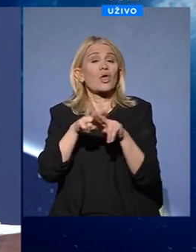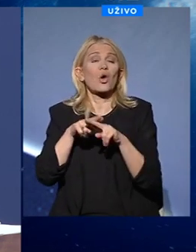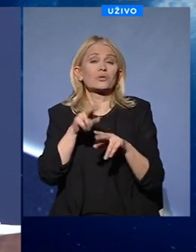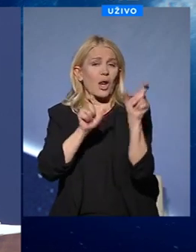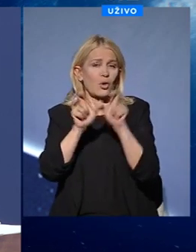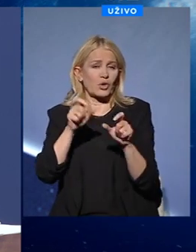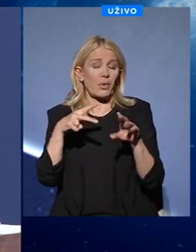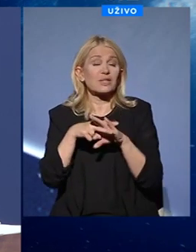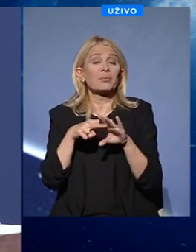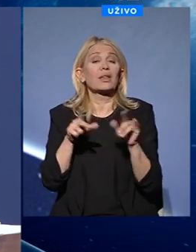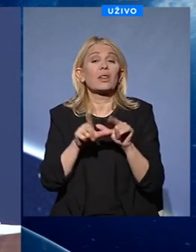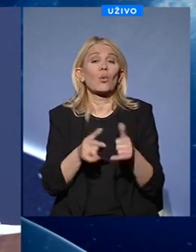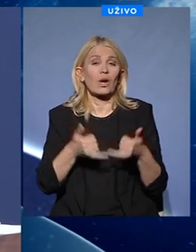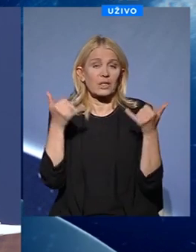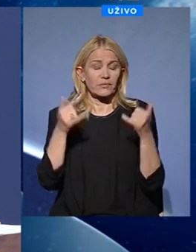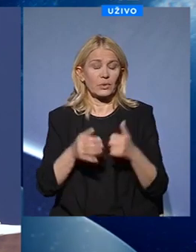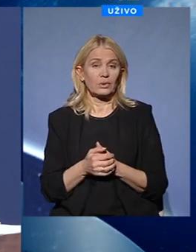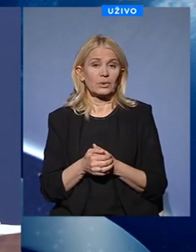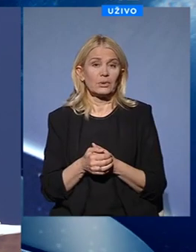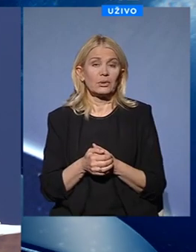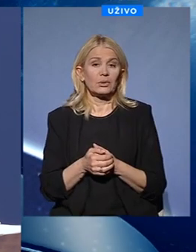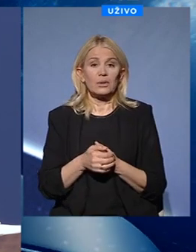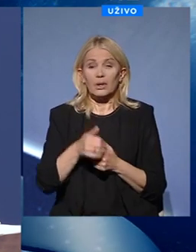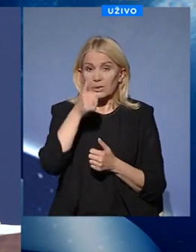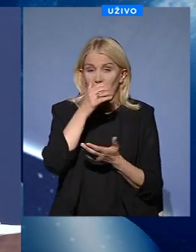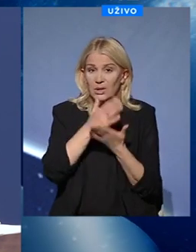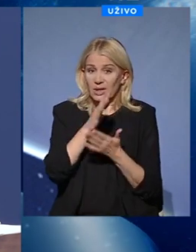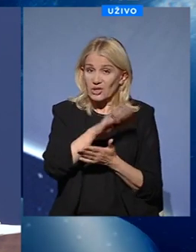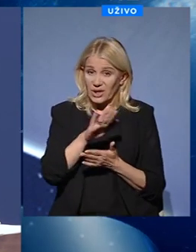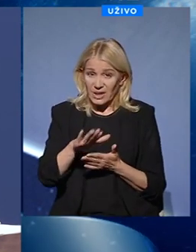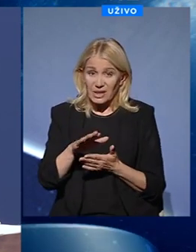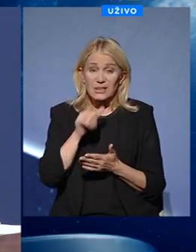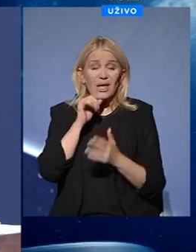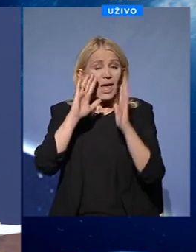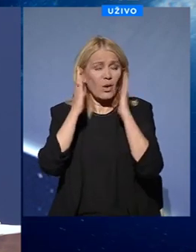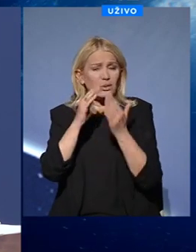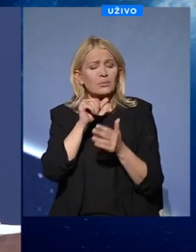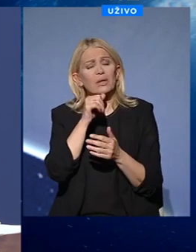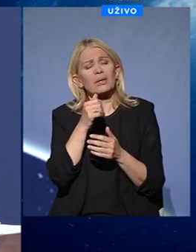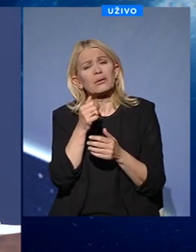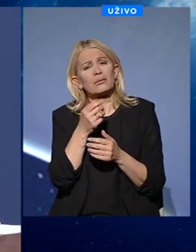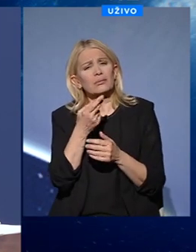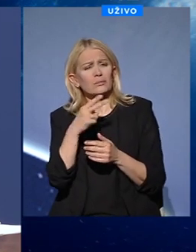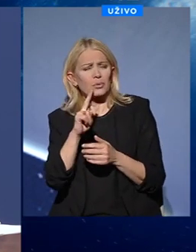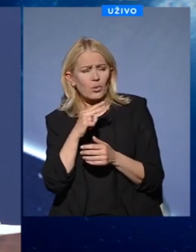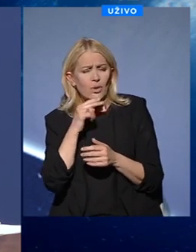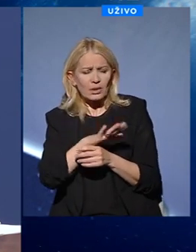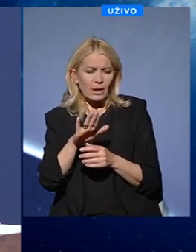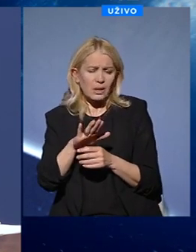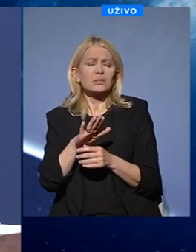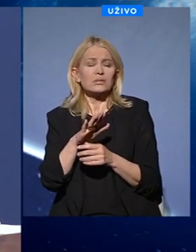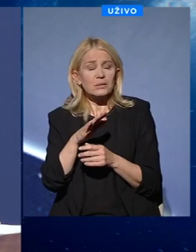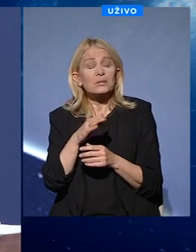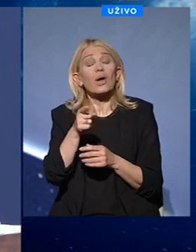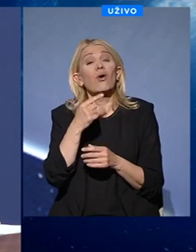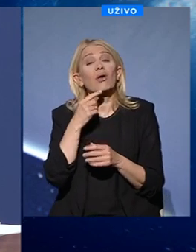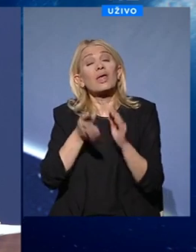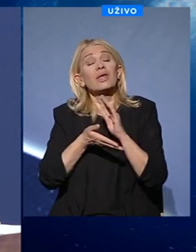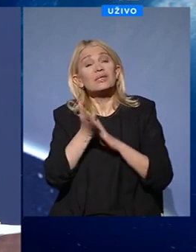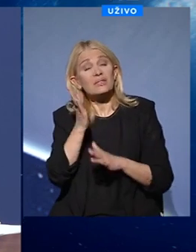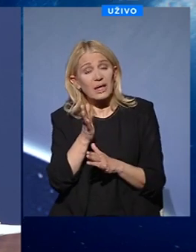sa smetnjama u razvoju? Što se tiče dece i sa autizmom i sa posebnim potrebama, oni izlaze